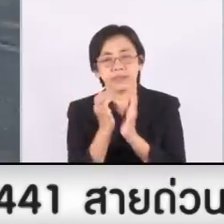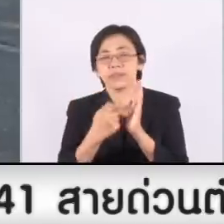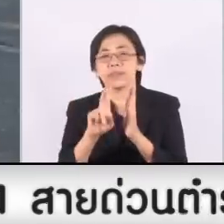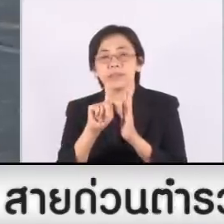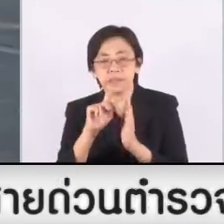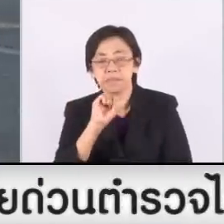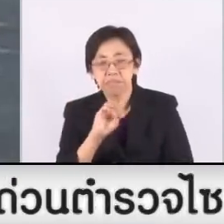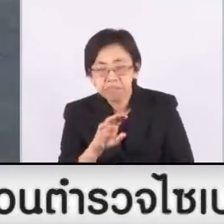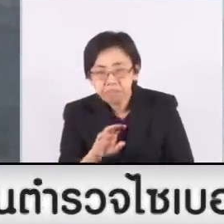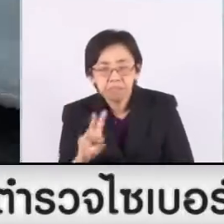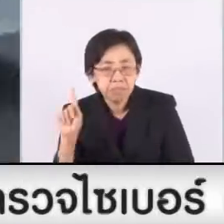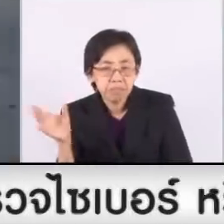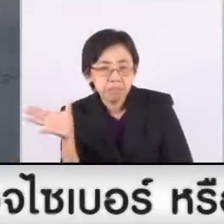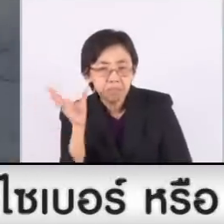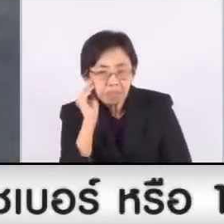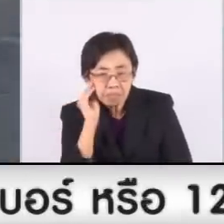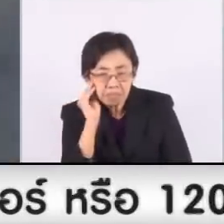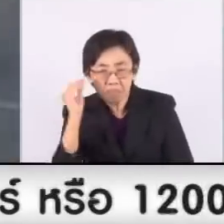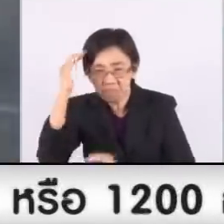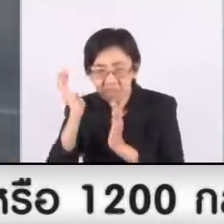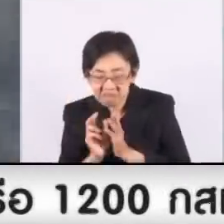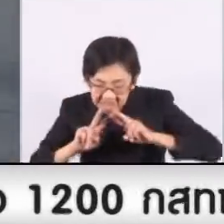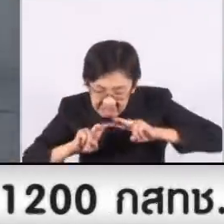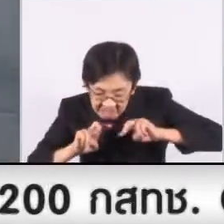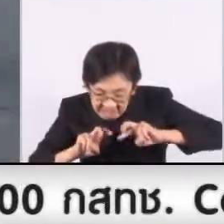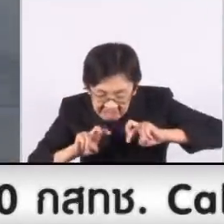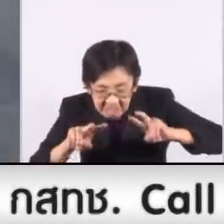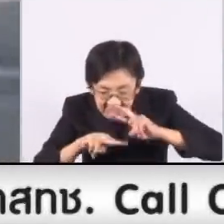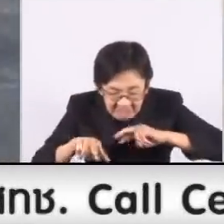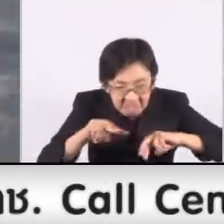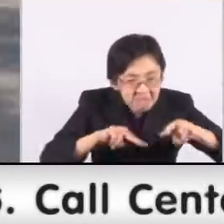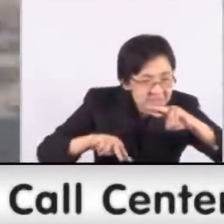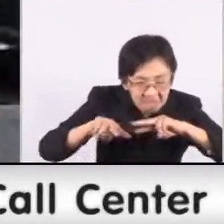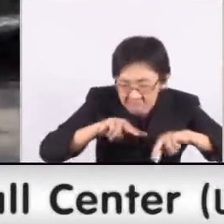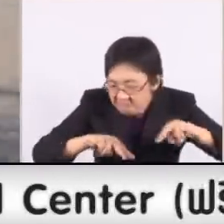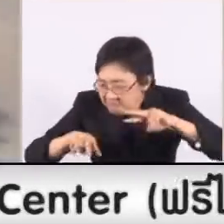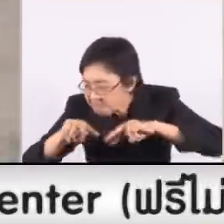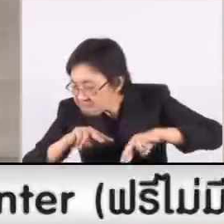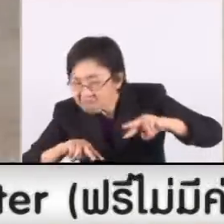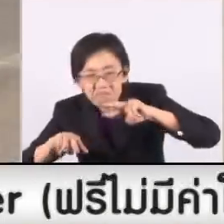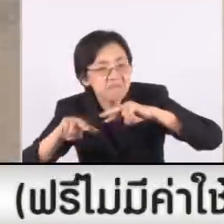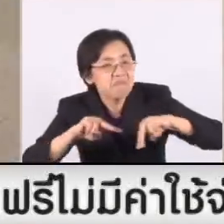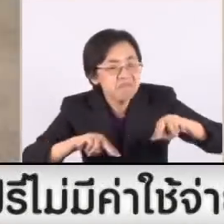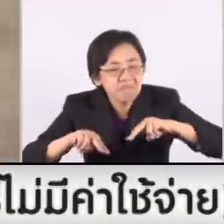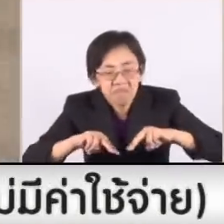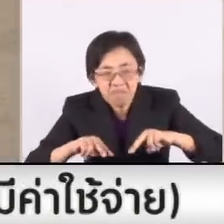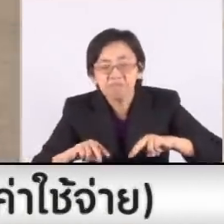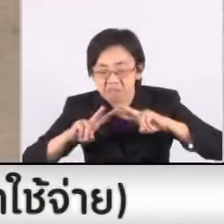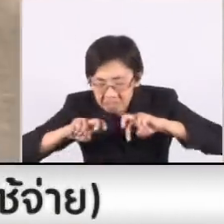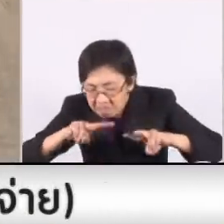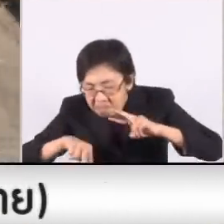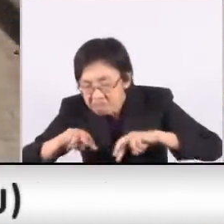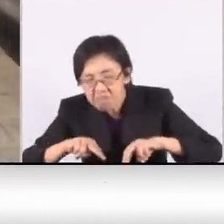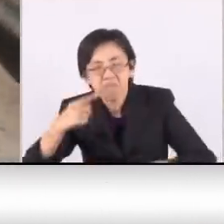หลังจากทราบเรื่องก็ส่งชุดสืบนี่นะฮะลงพื้นที่ไปตรวจสอบข้อเท็จจริงทันทีเลยนะครับเบื้องต้นเนี่ยยังไม่ทราบว่า